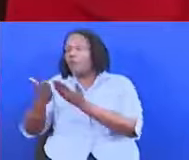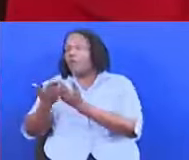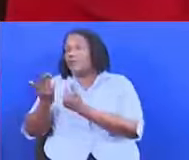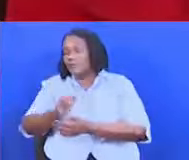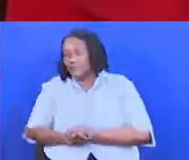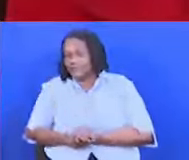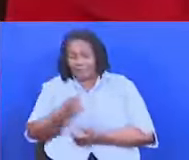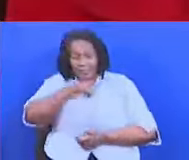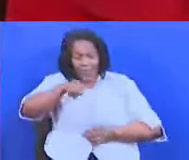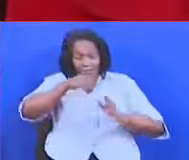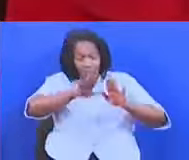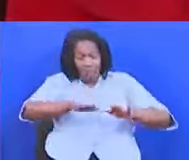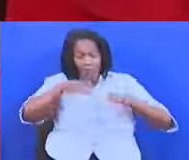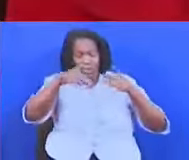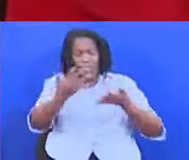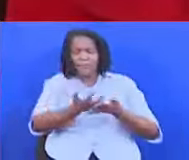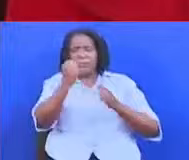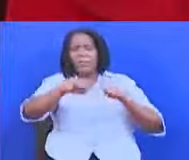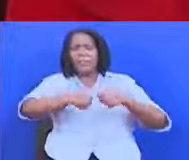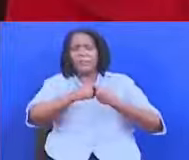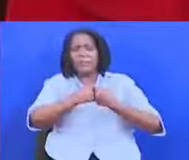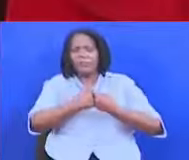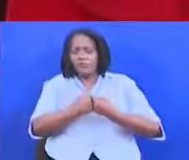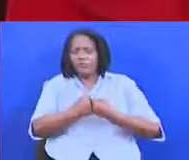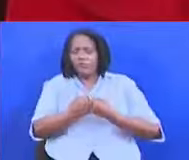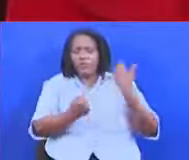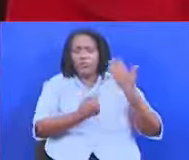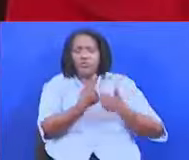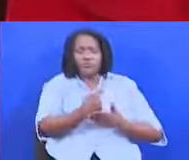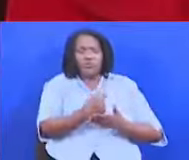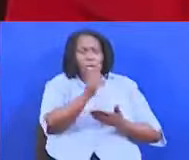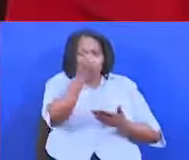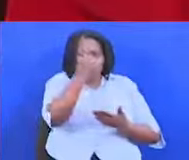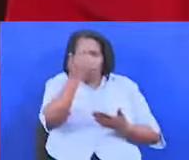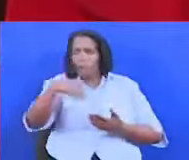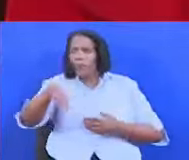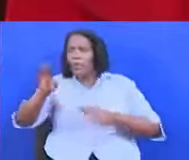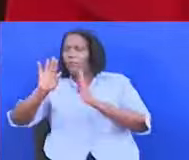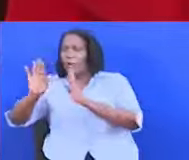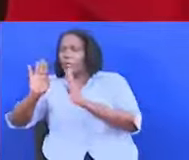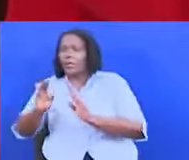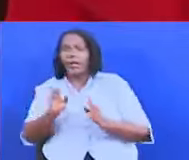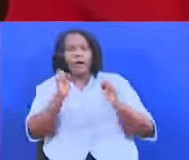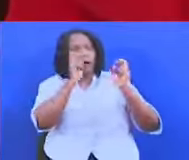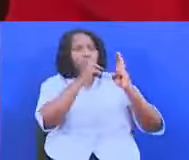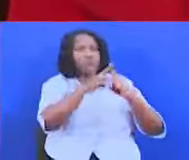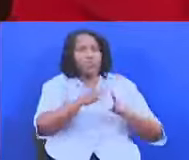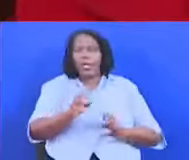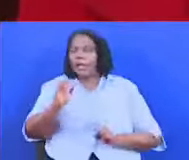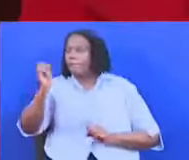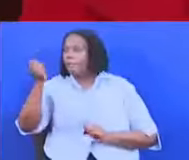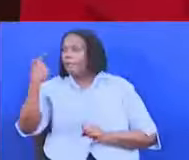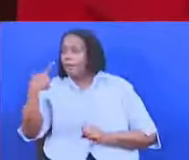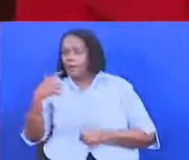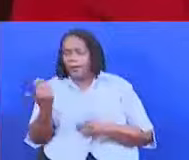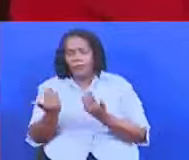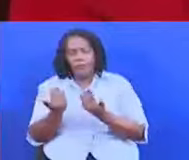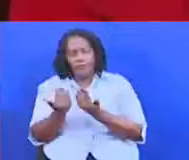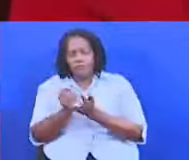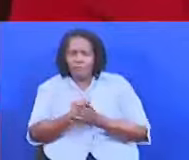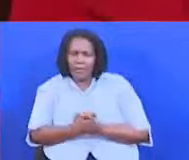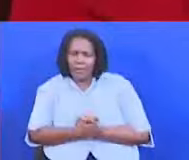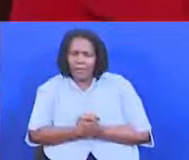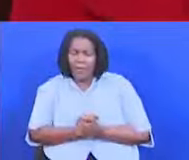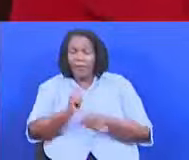tunapata changamoto kubwa kutoka hapa kwenda Mwanza, kutoka hapa kwenda Arusha, kwenda Mbeya. Niombe sana tunapoboresha